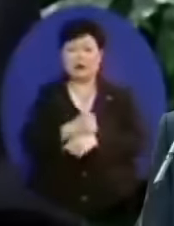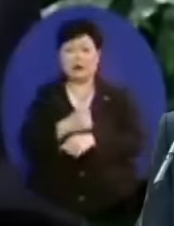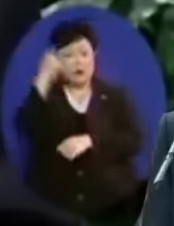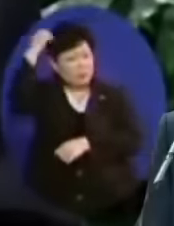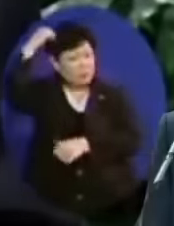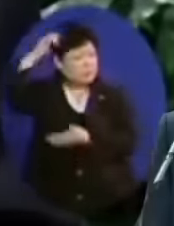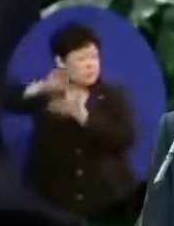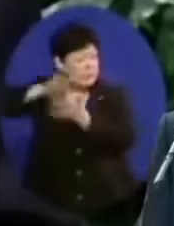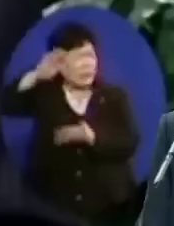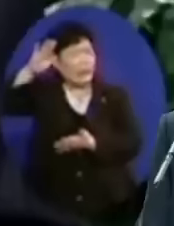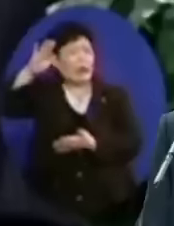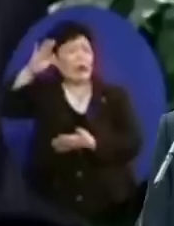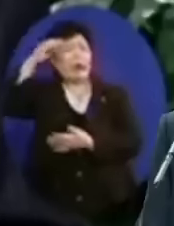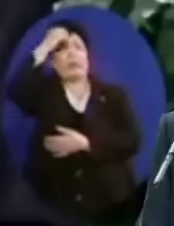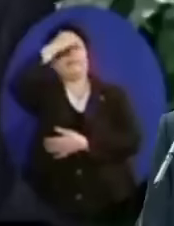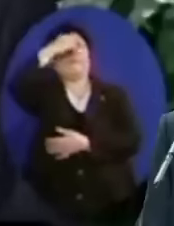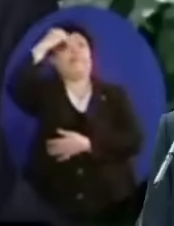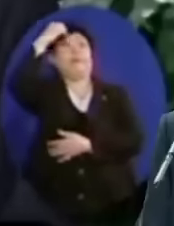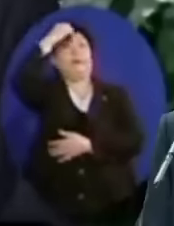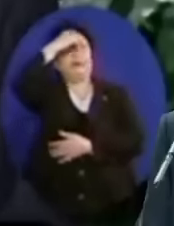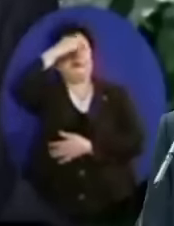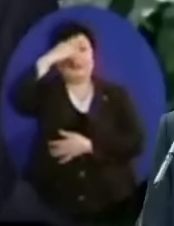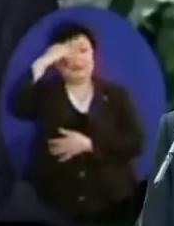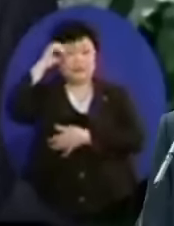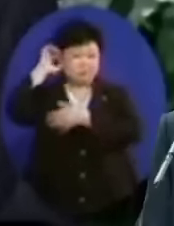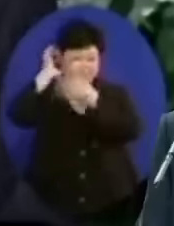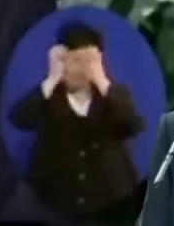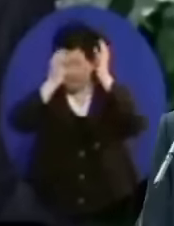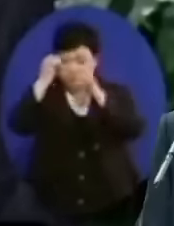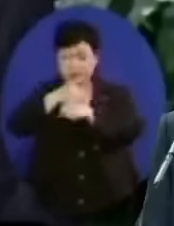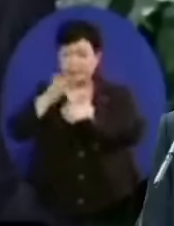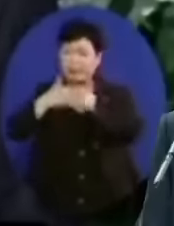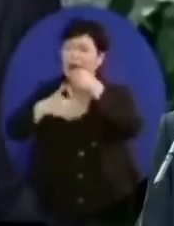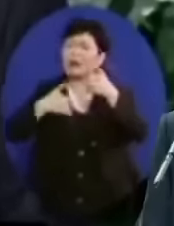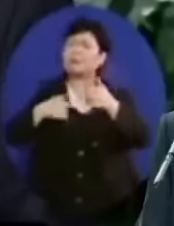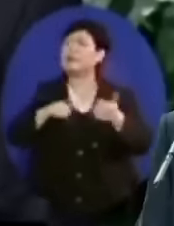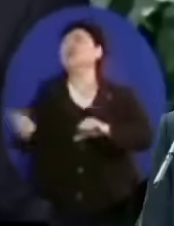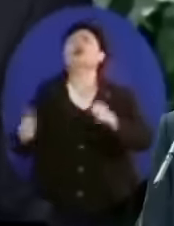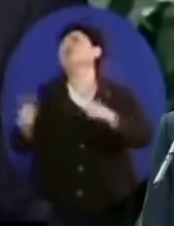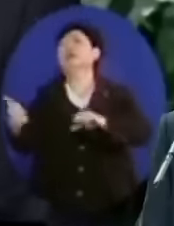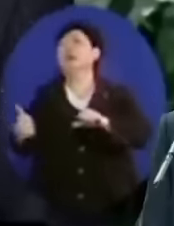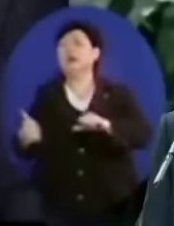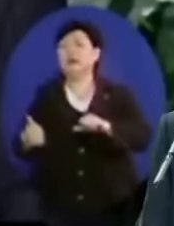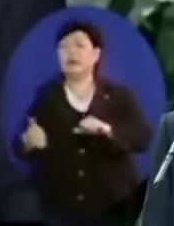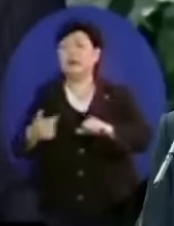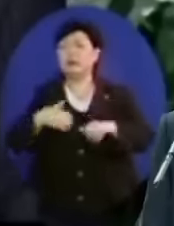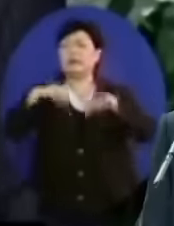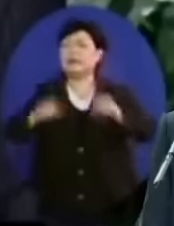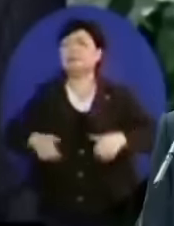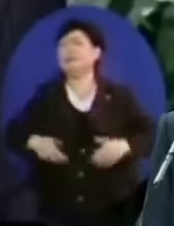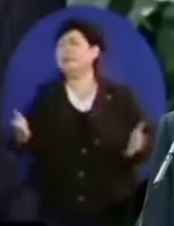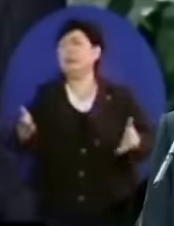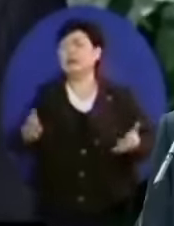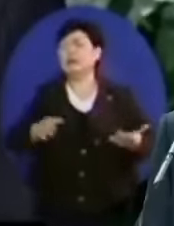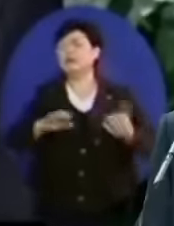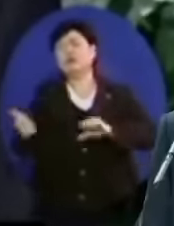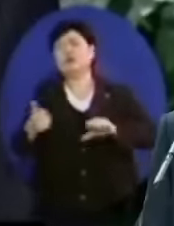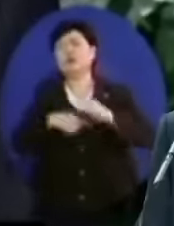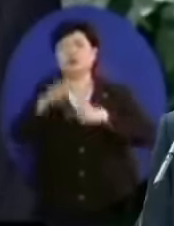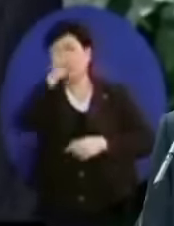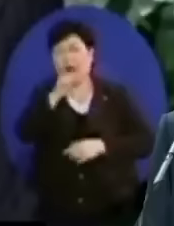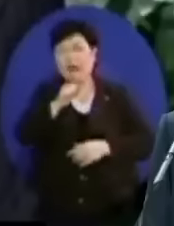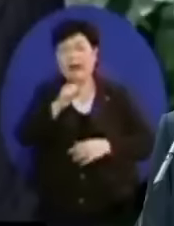머리만 뜨겁고 하니까 혼동이 가운데 하나님 날 죽여요. 죽여 살아서 뭘 하겠어요. 죽는 것이